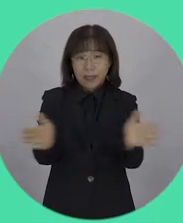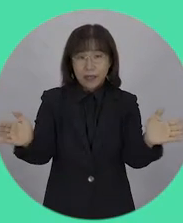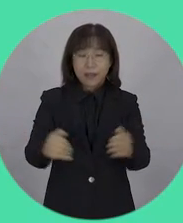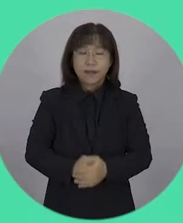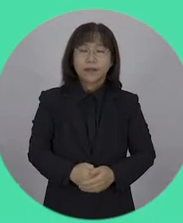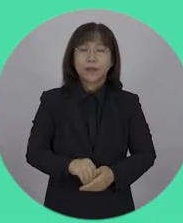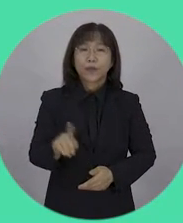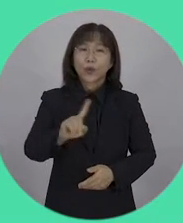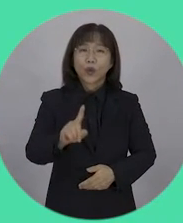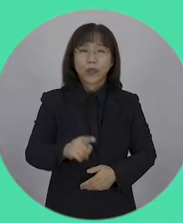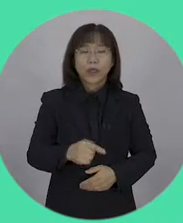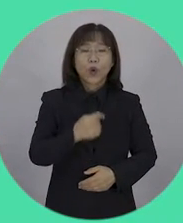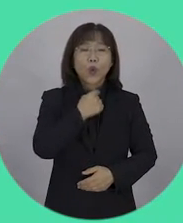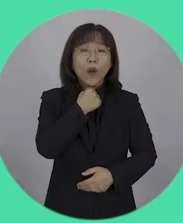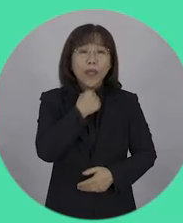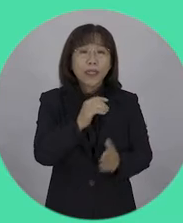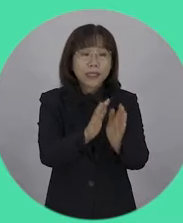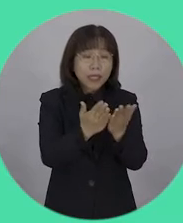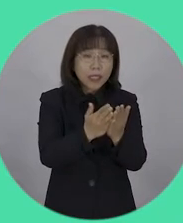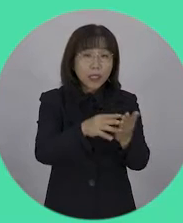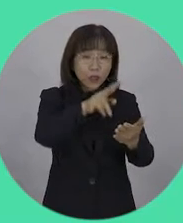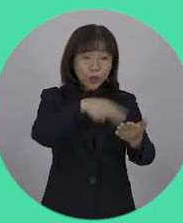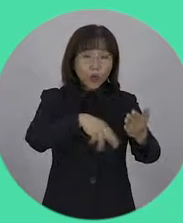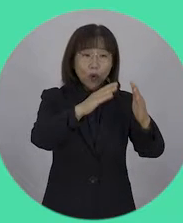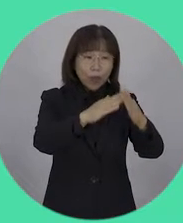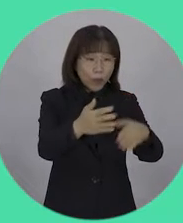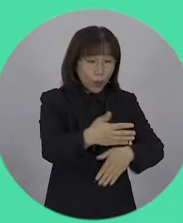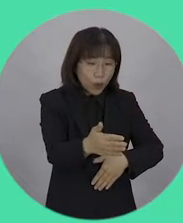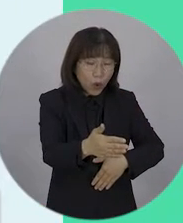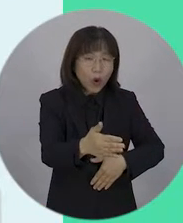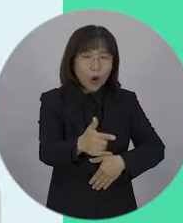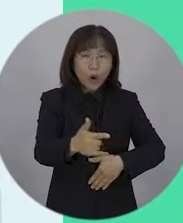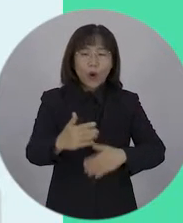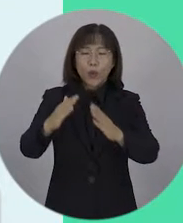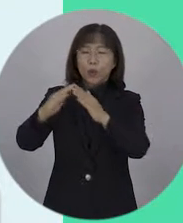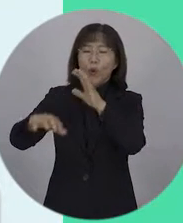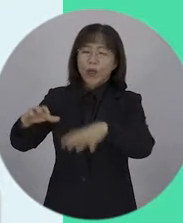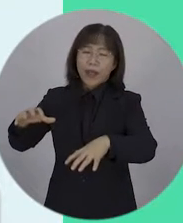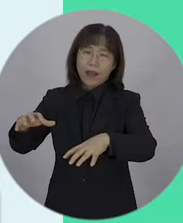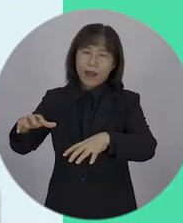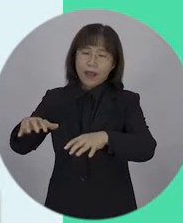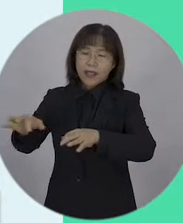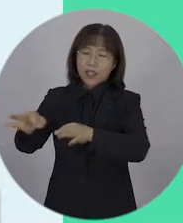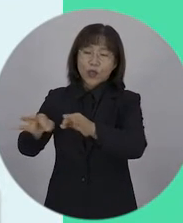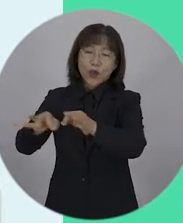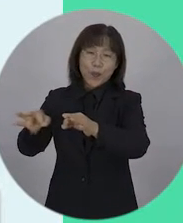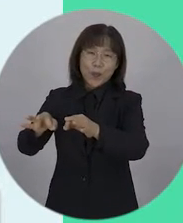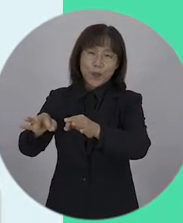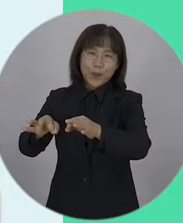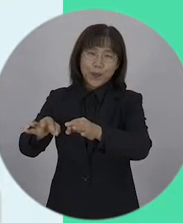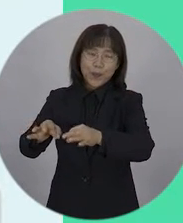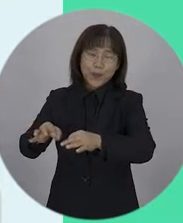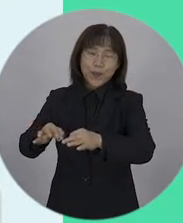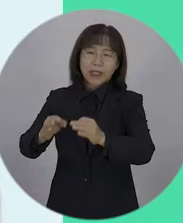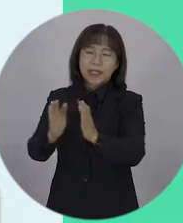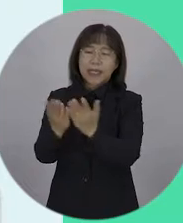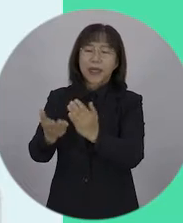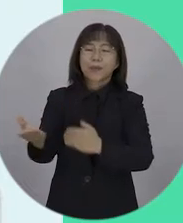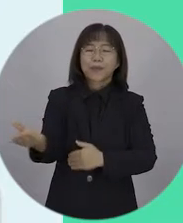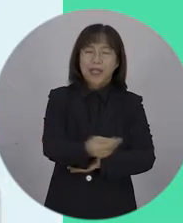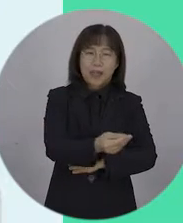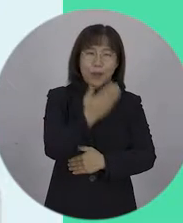책바로 서비스는 주민이 원하는 책이 도서관에 없을 때 동네 서점에서 새 책을 대출받아 구독 후 반납하는